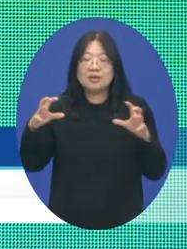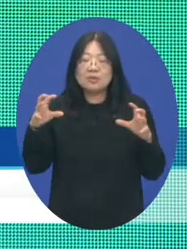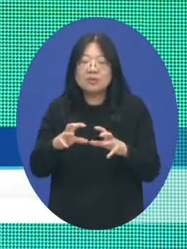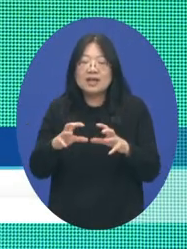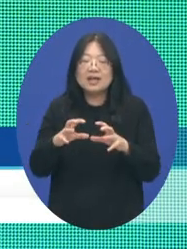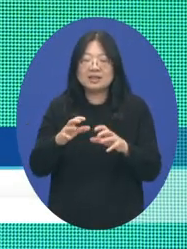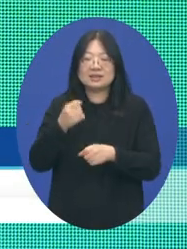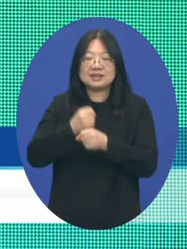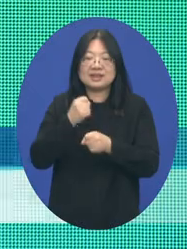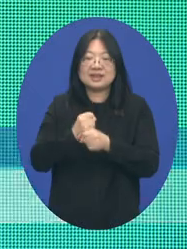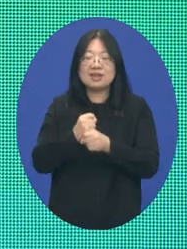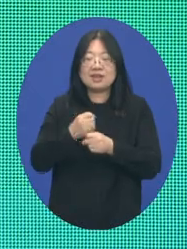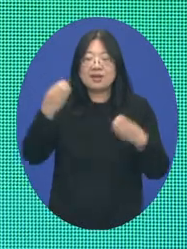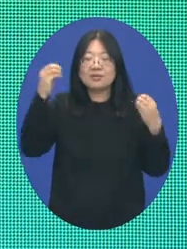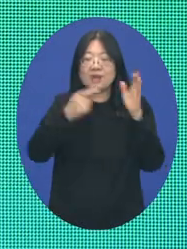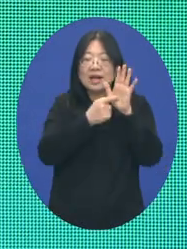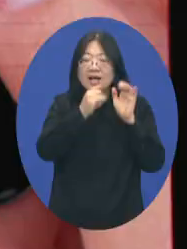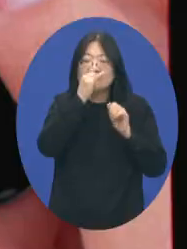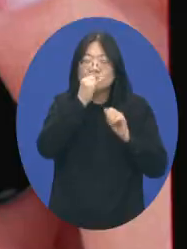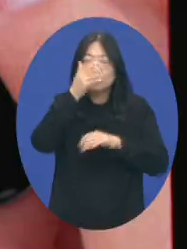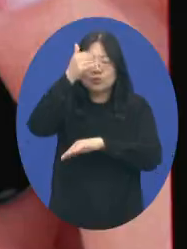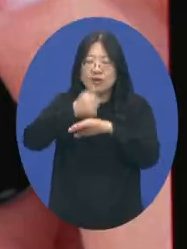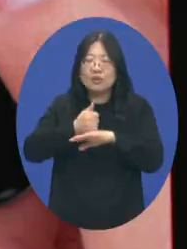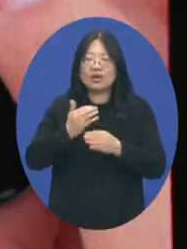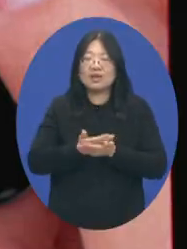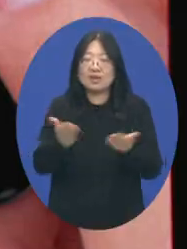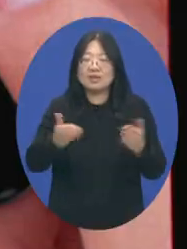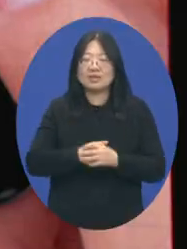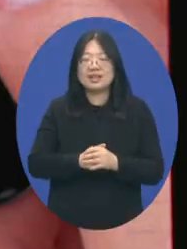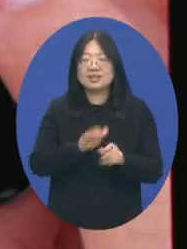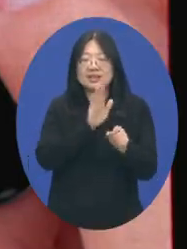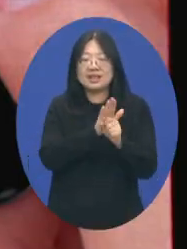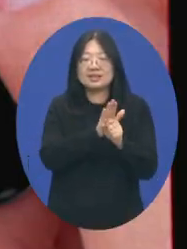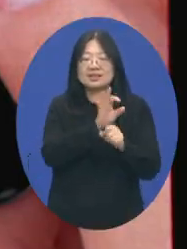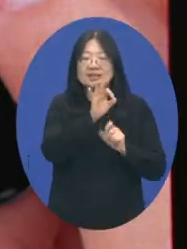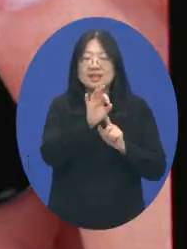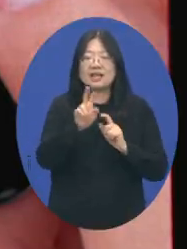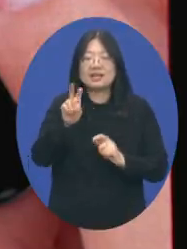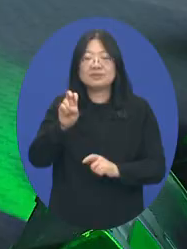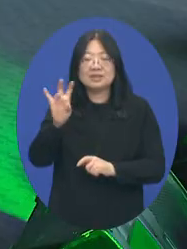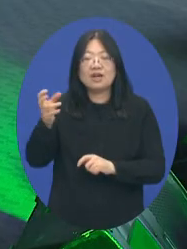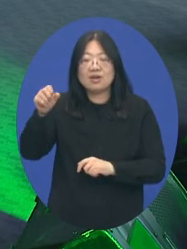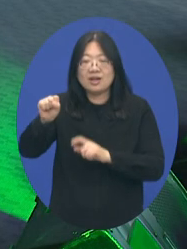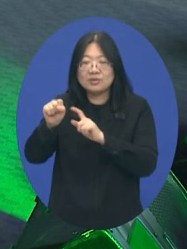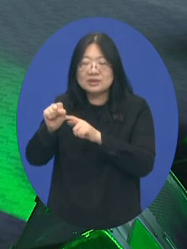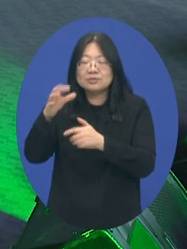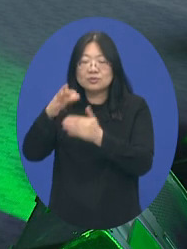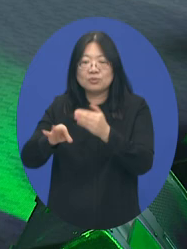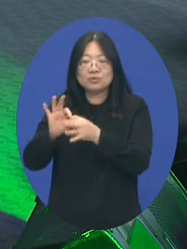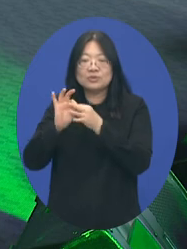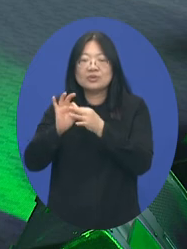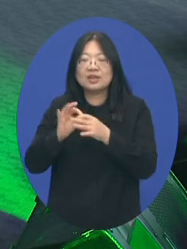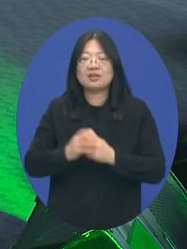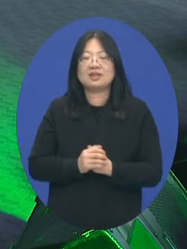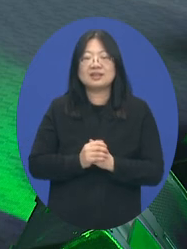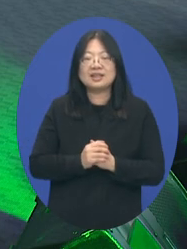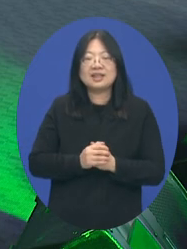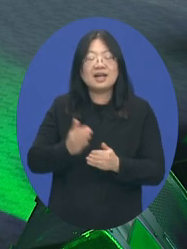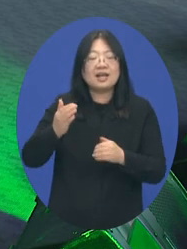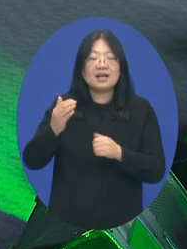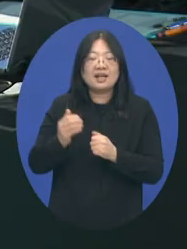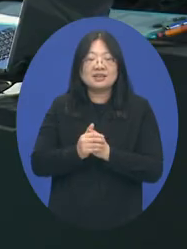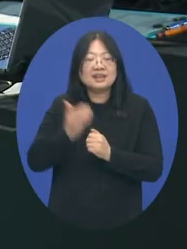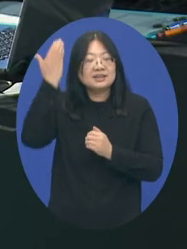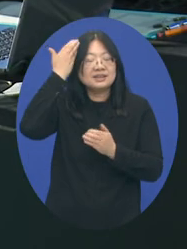제작 지원 쇼케이스를 열고 올해 사업 성과를 나눴습니다. 제작 지원금만 24억 원이 들어간 이번 프로젝트를 통해 유명